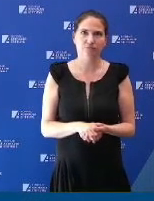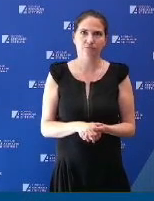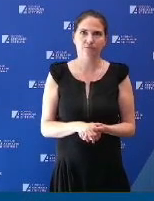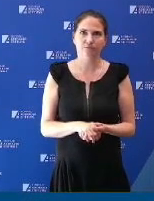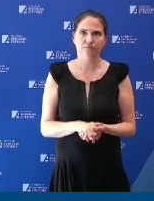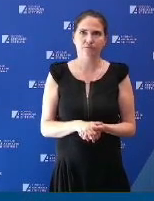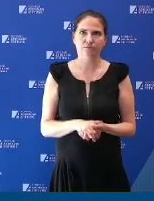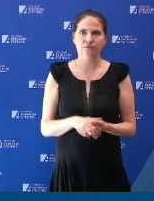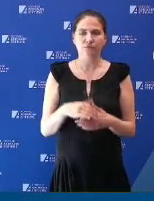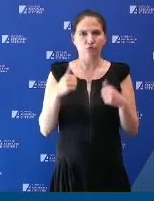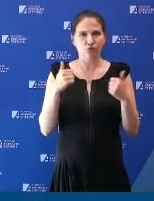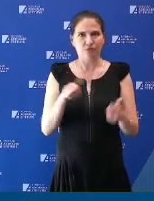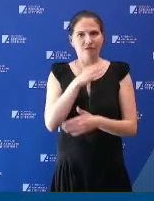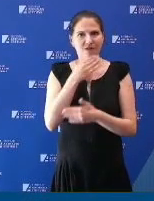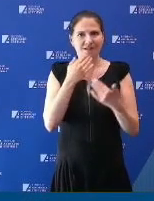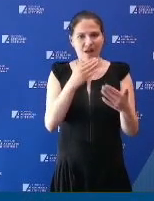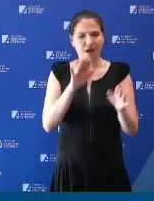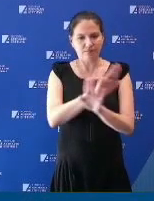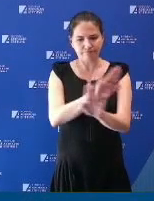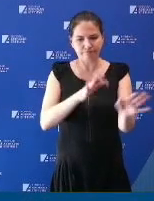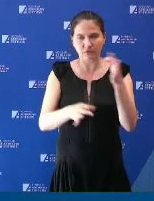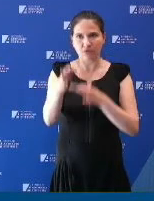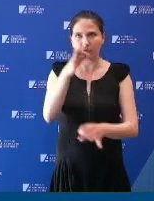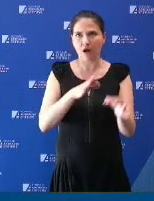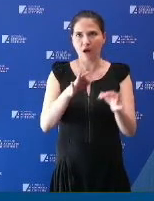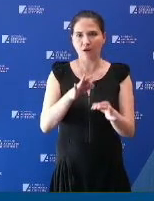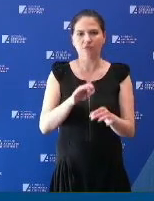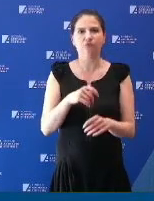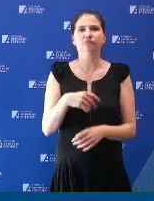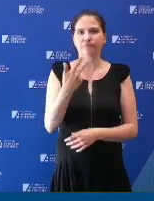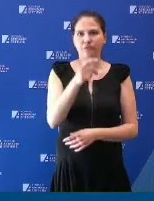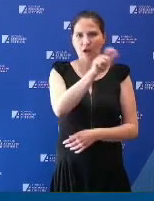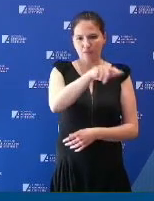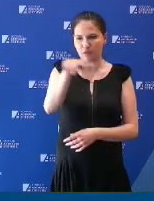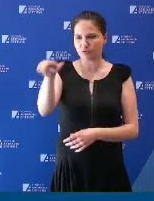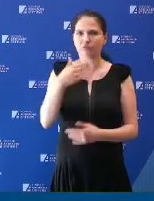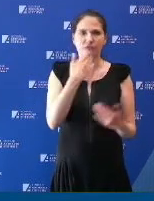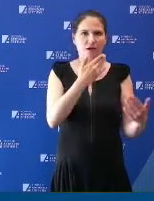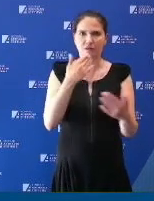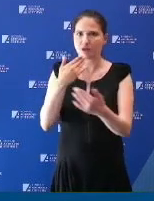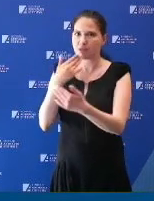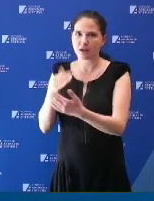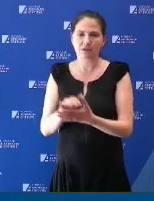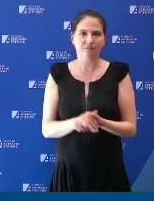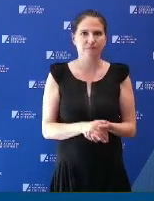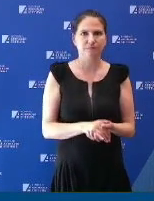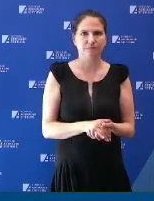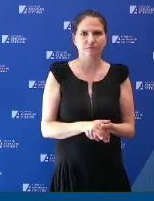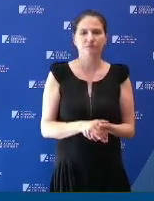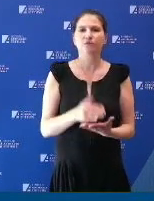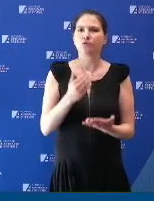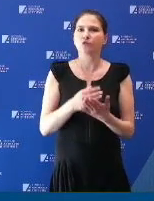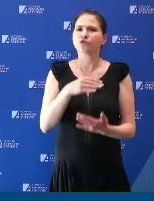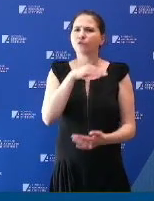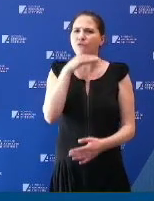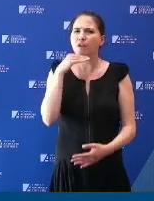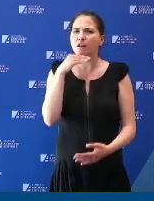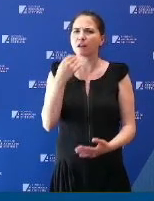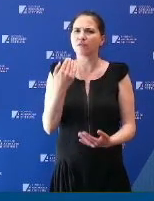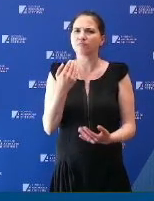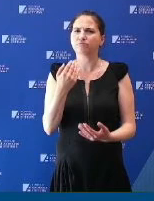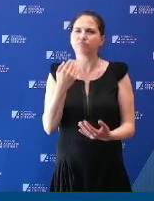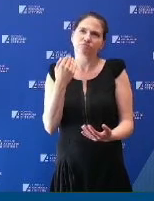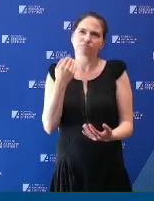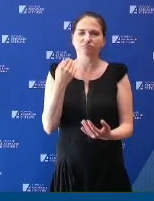Super, ja, vielen Dank für Ihre Fragen und Ihnen drei auch für die ganzen Antworten. Ich finde, da waren schon ziemlich viele innovative Ideen